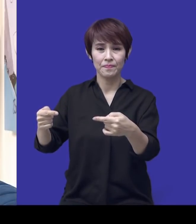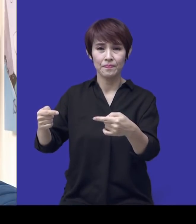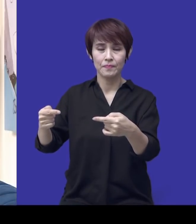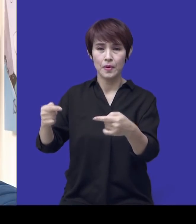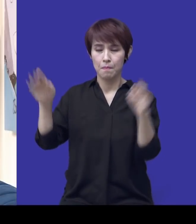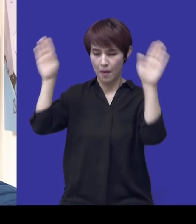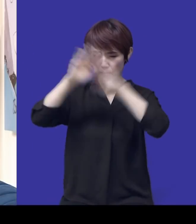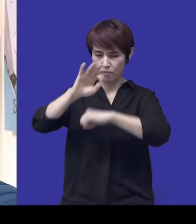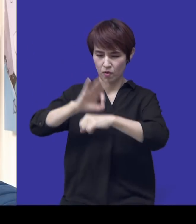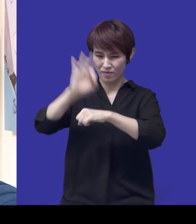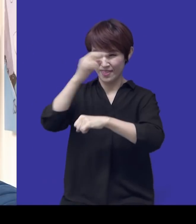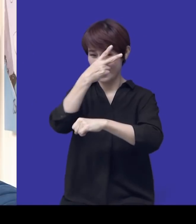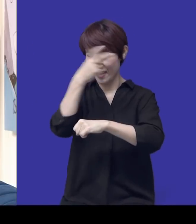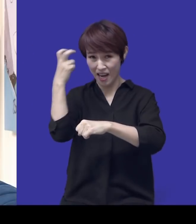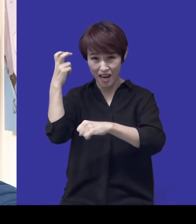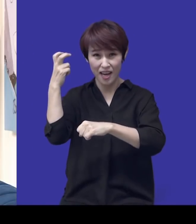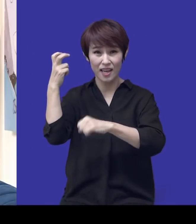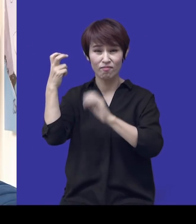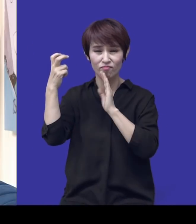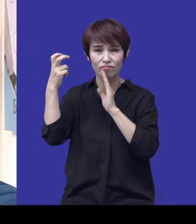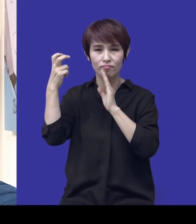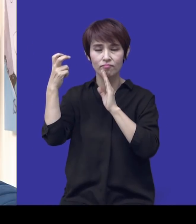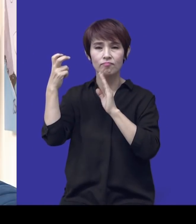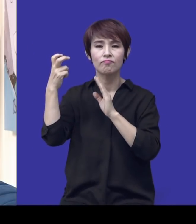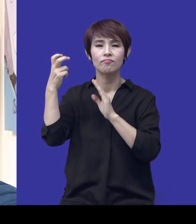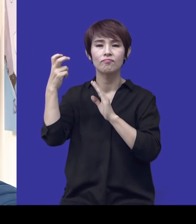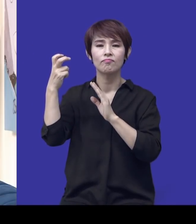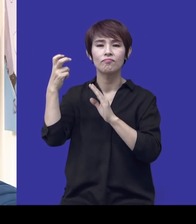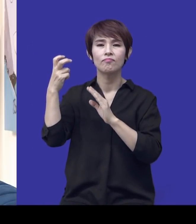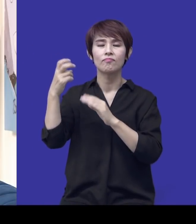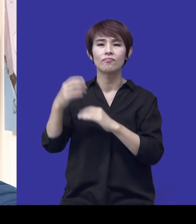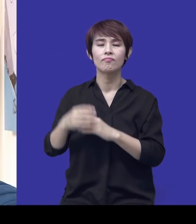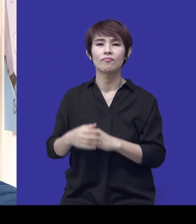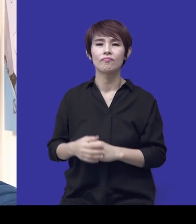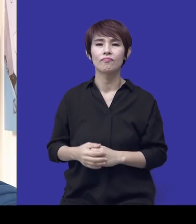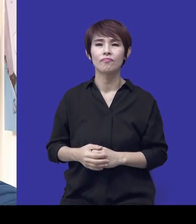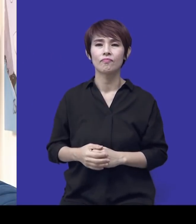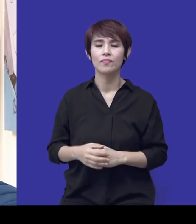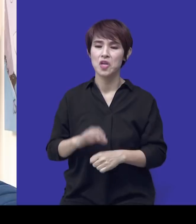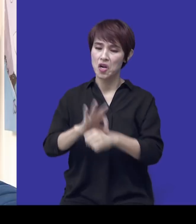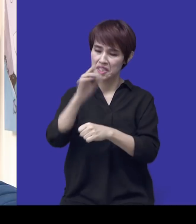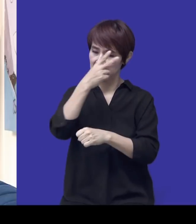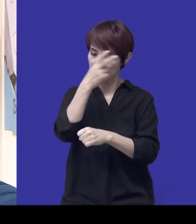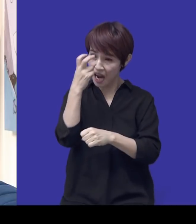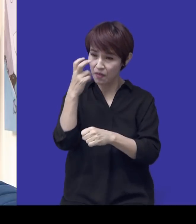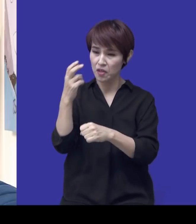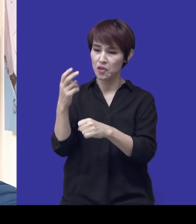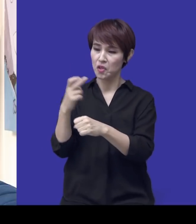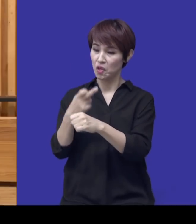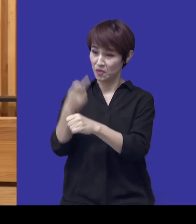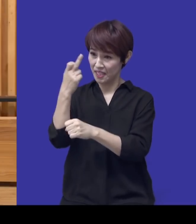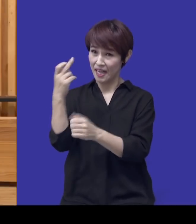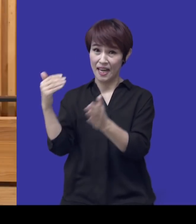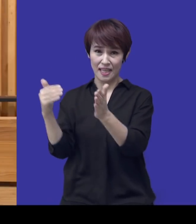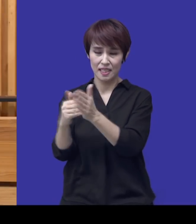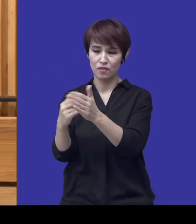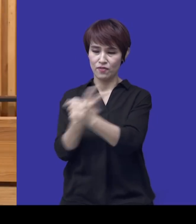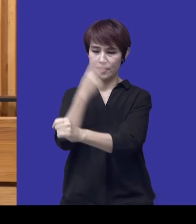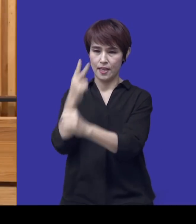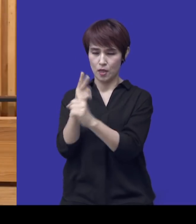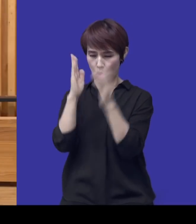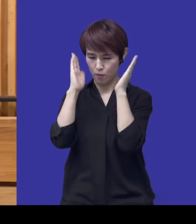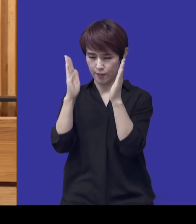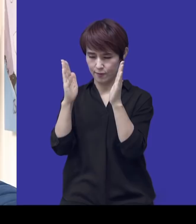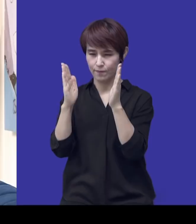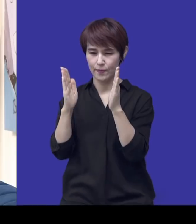10시에 자는데 예. 12시까지 연등이라고 하거든요. 예. 그래서 그때 잠도 안 자고 영어 공부하면서